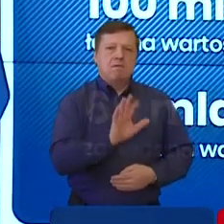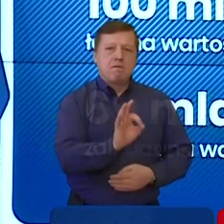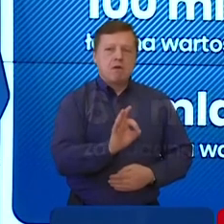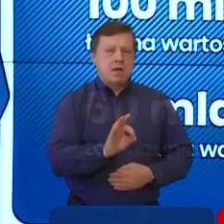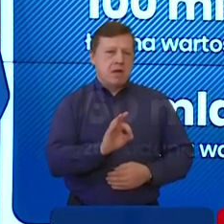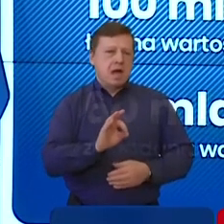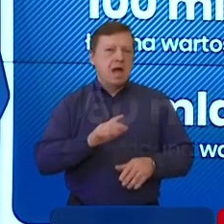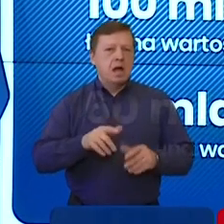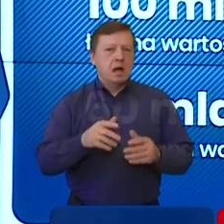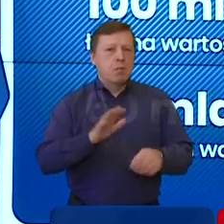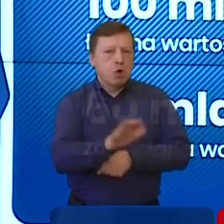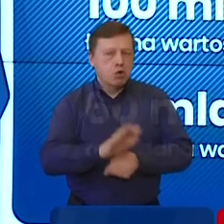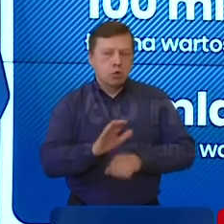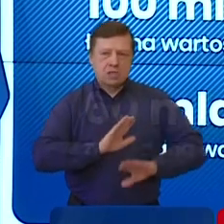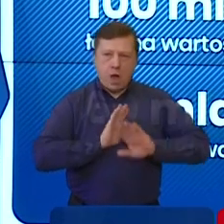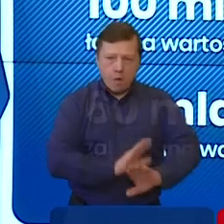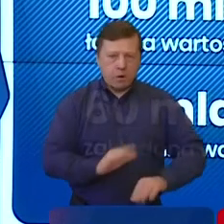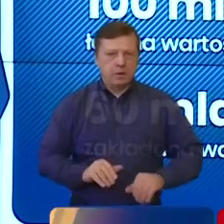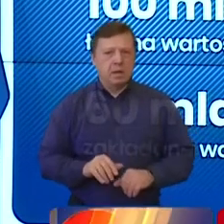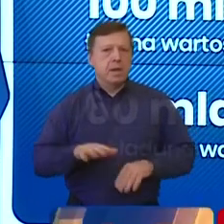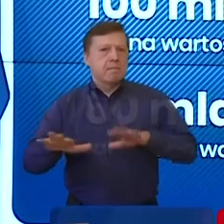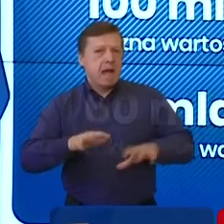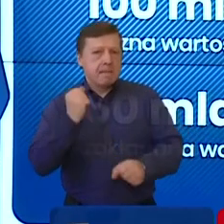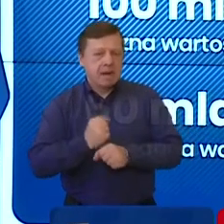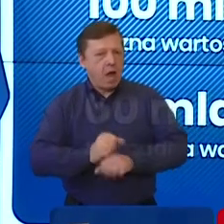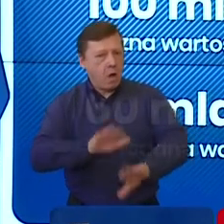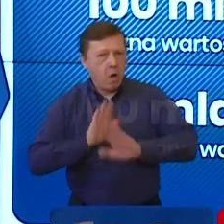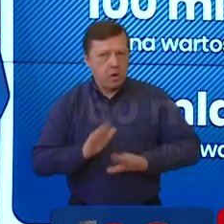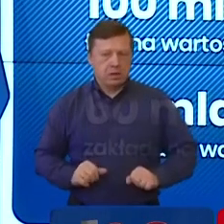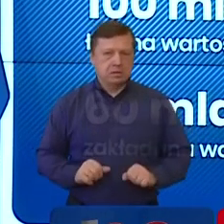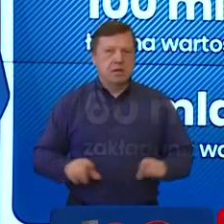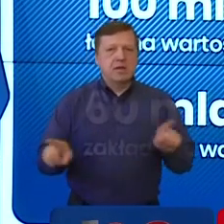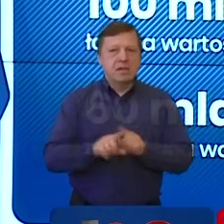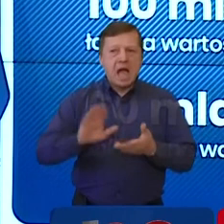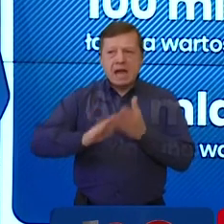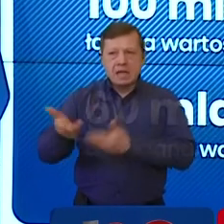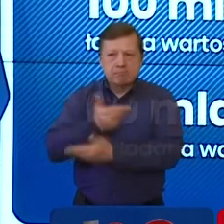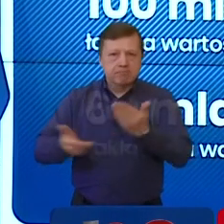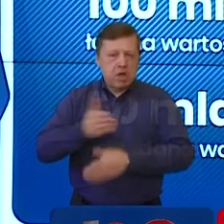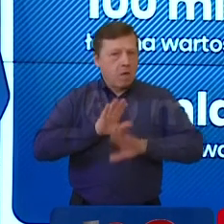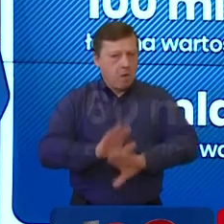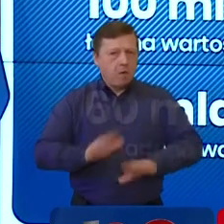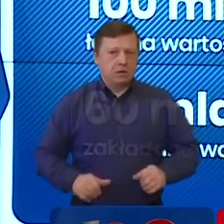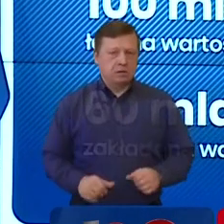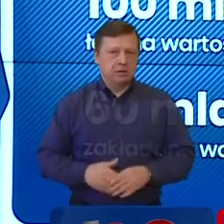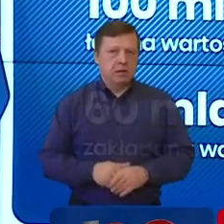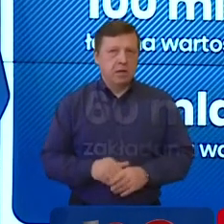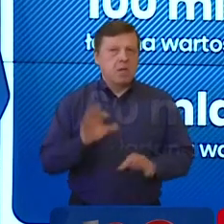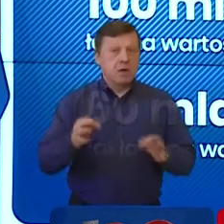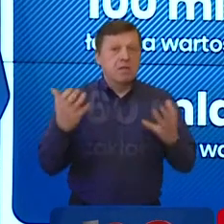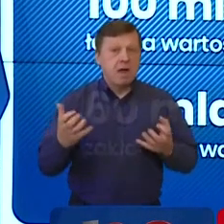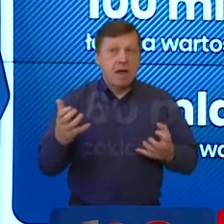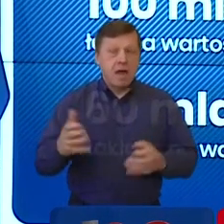linie produkcyjne, chroniły miejsca pracy, chroniły udział w rynku, bo w ten udział w rynku chętnie wciskają się